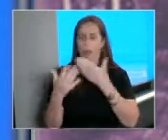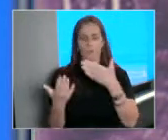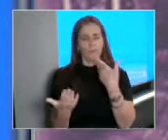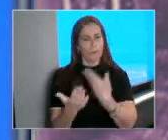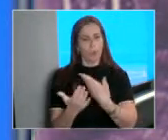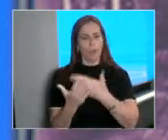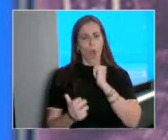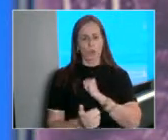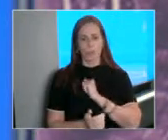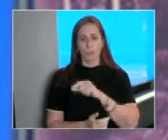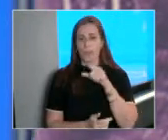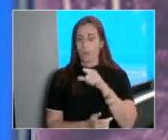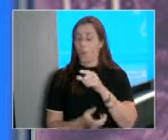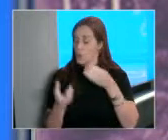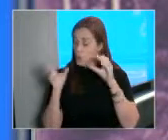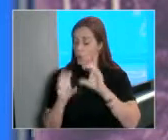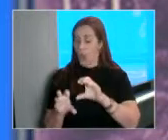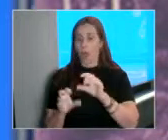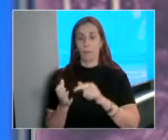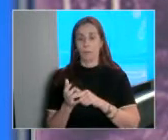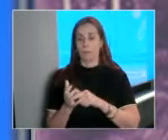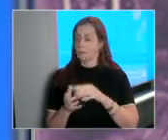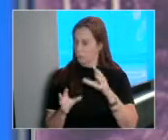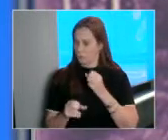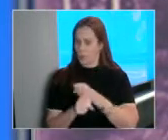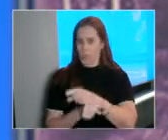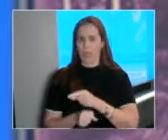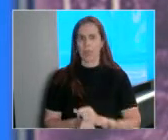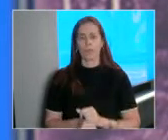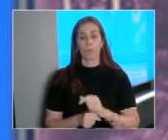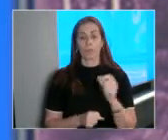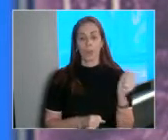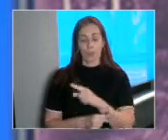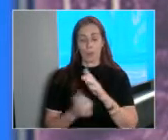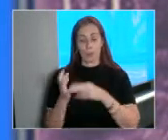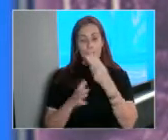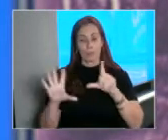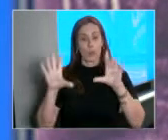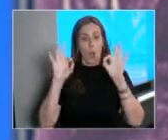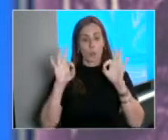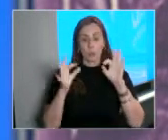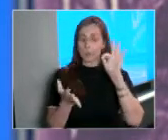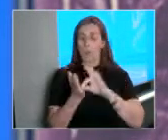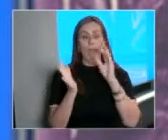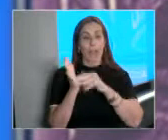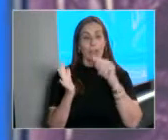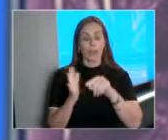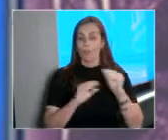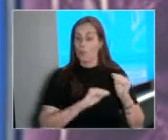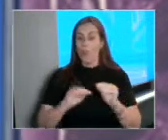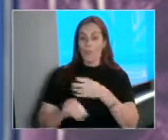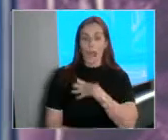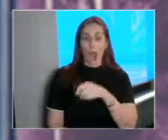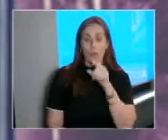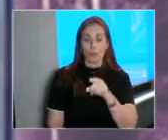עובדות בשטח. והושקיע בגביעתן ביד רחבה. השבוע ב-27 באוקטובר צוין התאריך בו העביר הברון